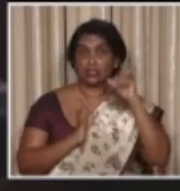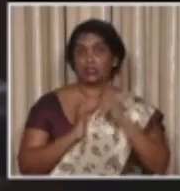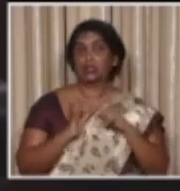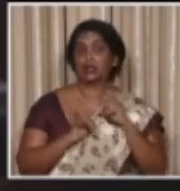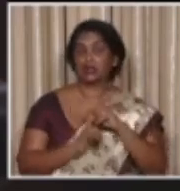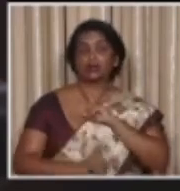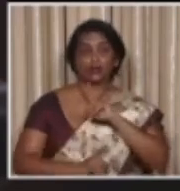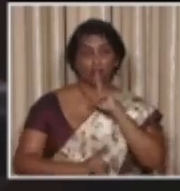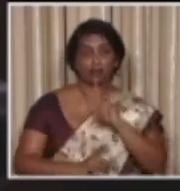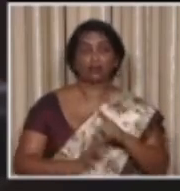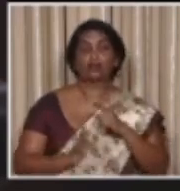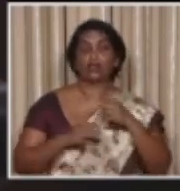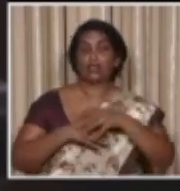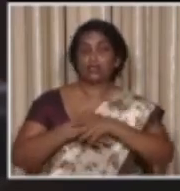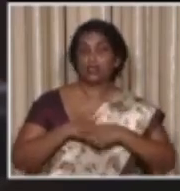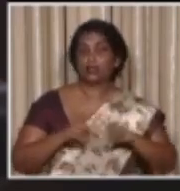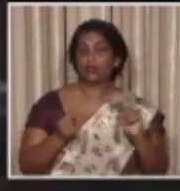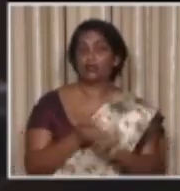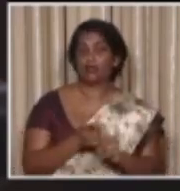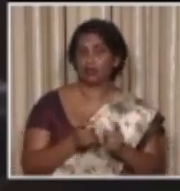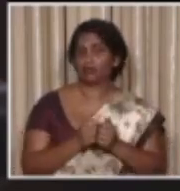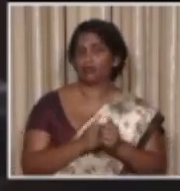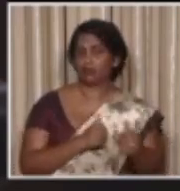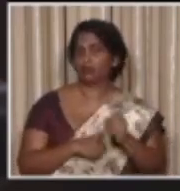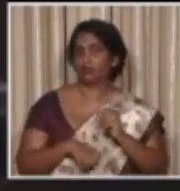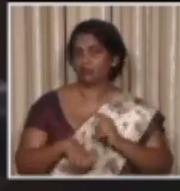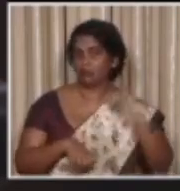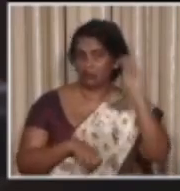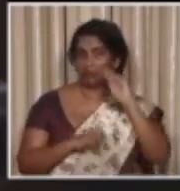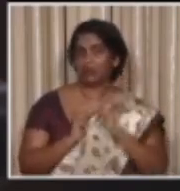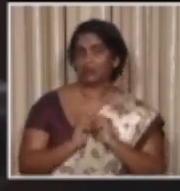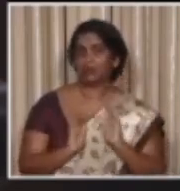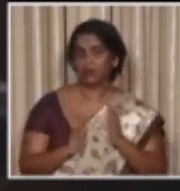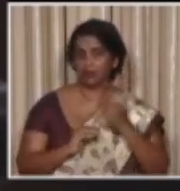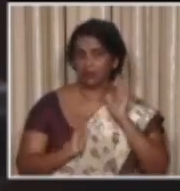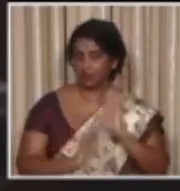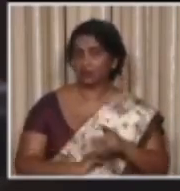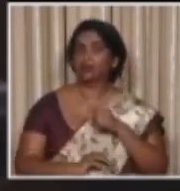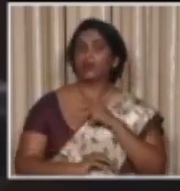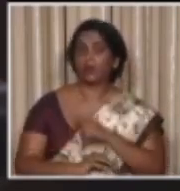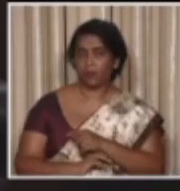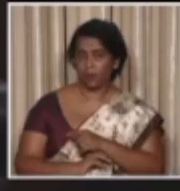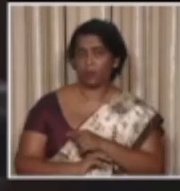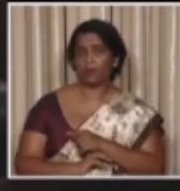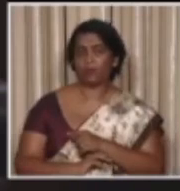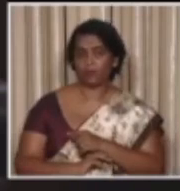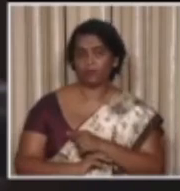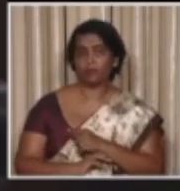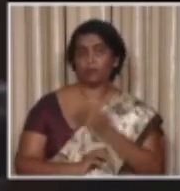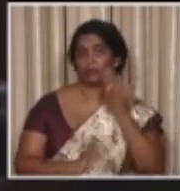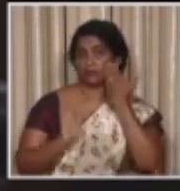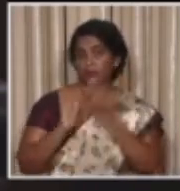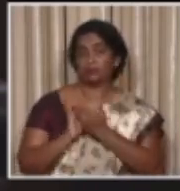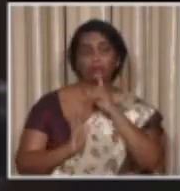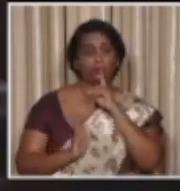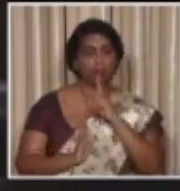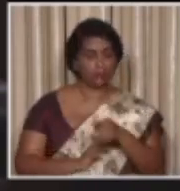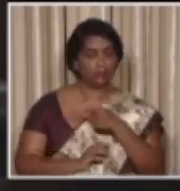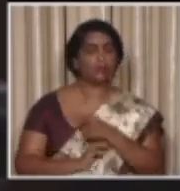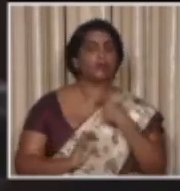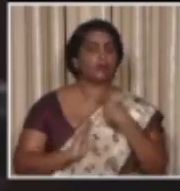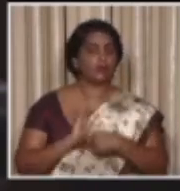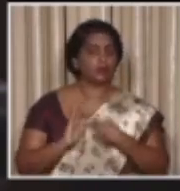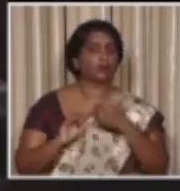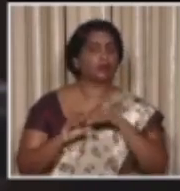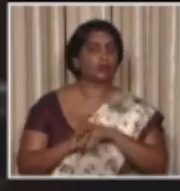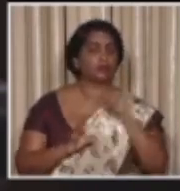දන්වලා තියනවා ජාතිවාදී කෝලාලයක් ඇතිවීමේ ප්‍රවණතාවයක් තියෙනවා කියන අඟවලා තියනවා මේ ශ්‍රී